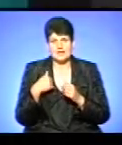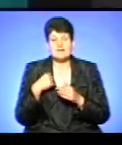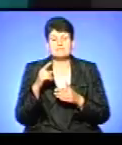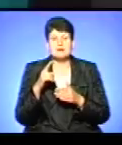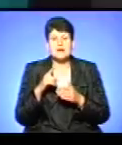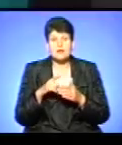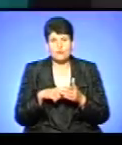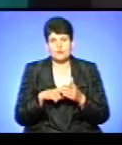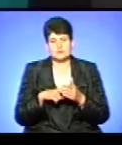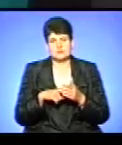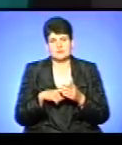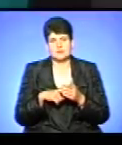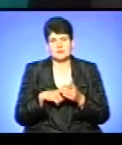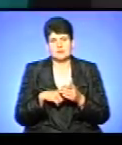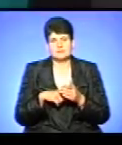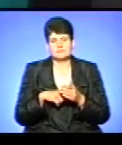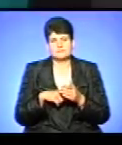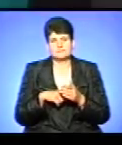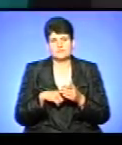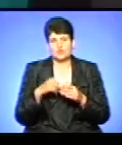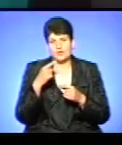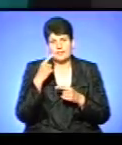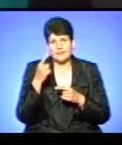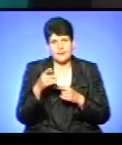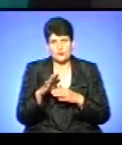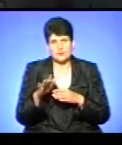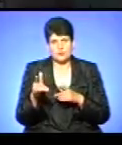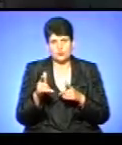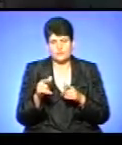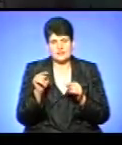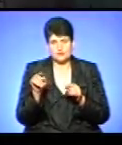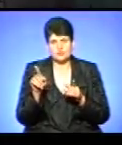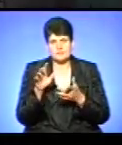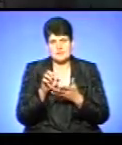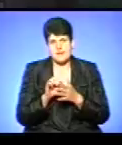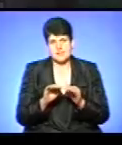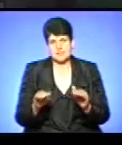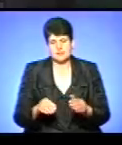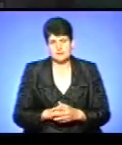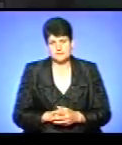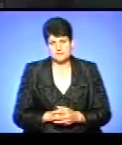переконана, яке знаходиться на Медові, ну, далеко не готове для того, щоб там займалися діти.